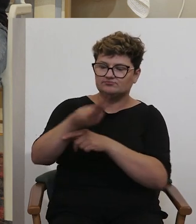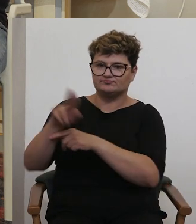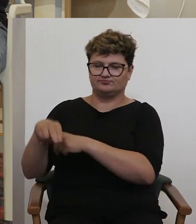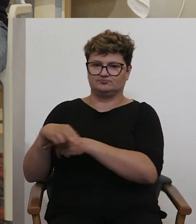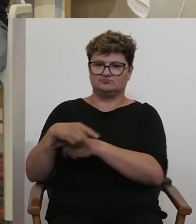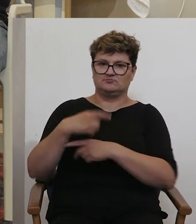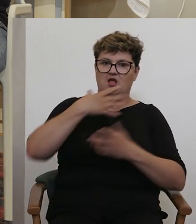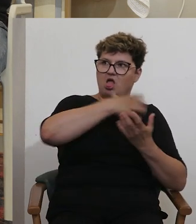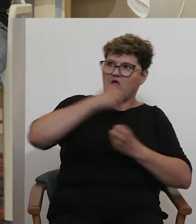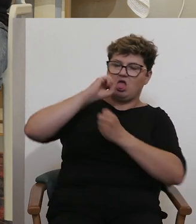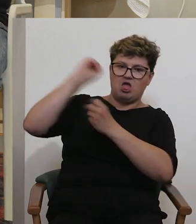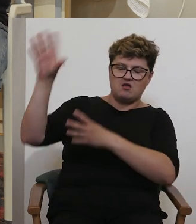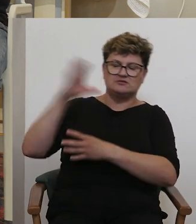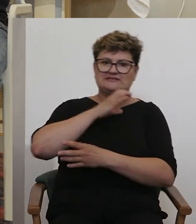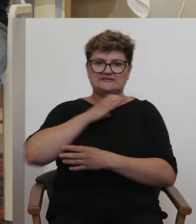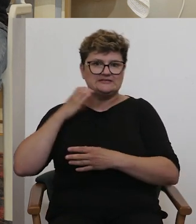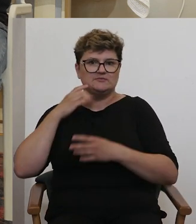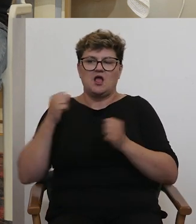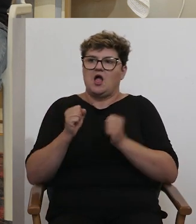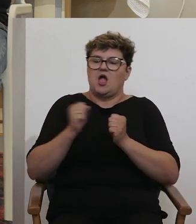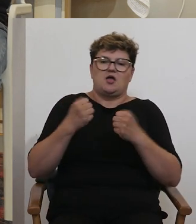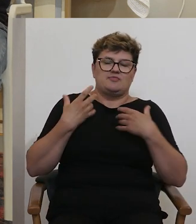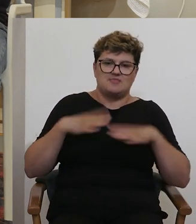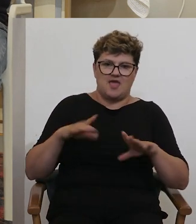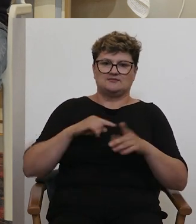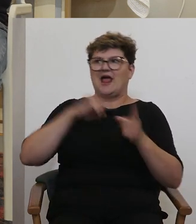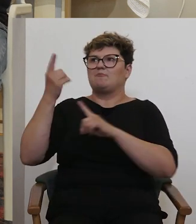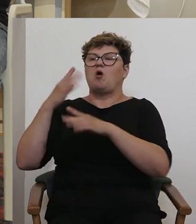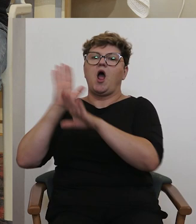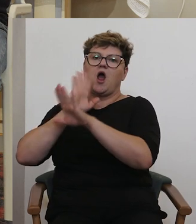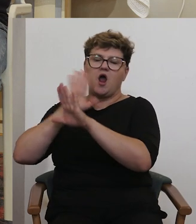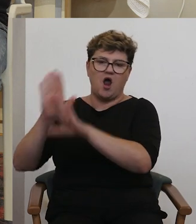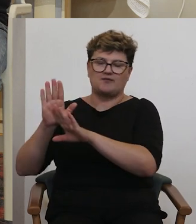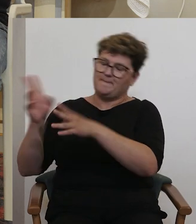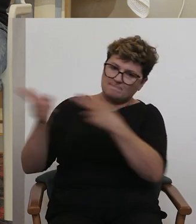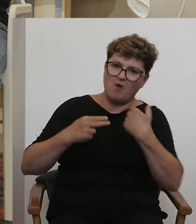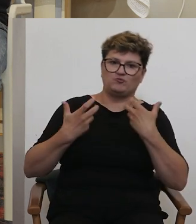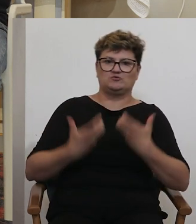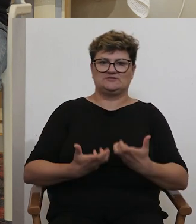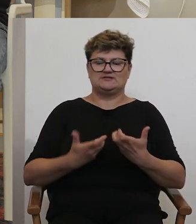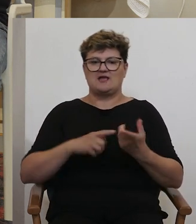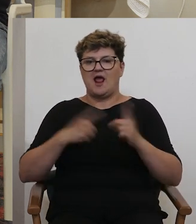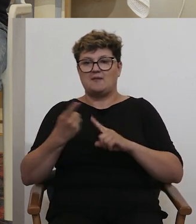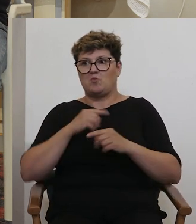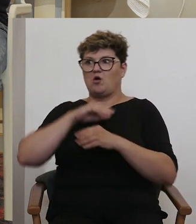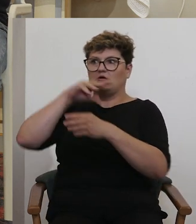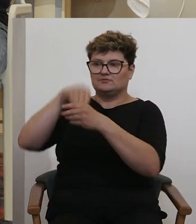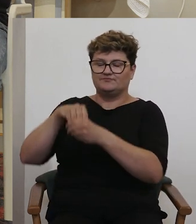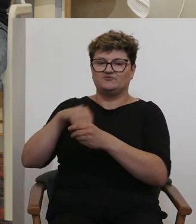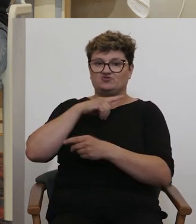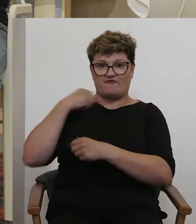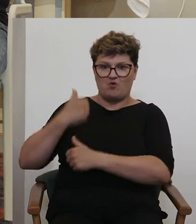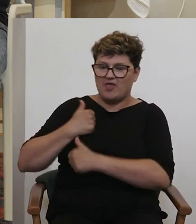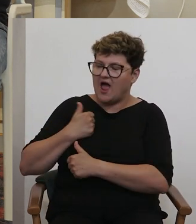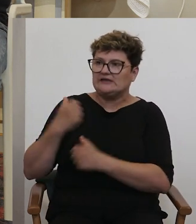zesłaniem, czy dalszym, tak? Dalszym tkwieniem na zesłaniu. Strach przed wcieleniem do Armii Czerwonej, strach